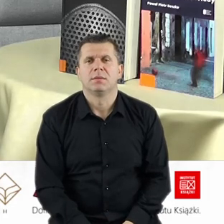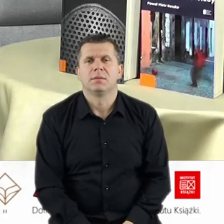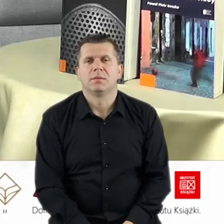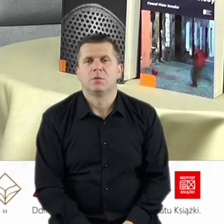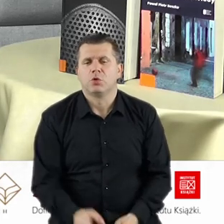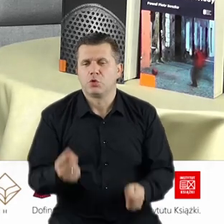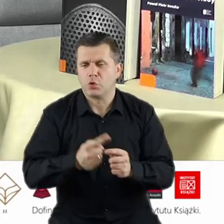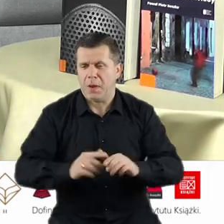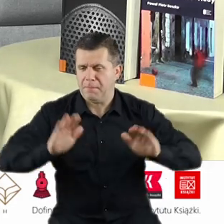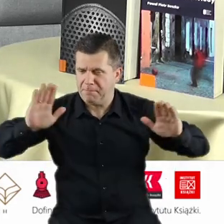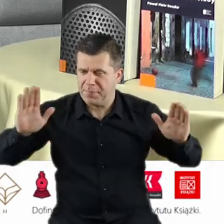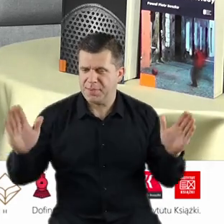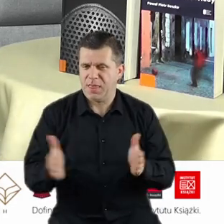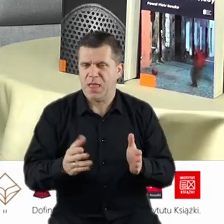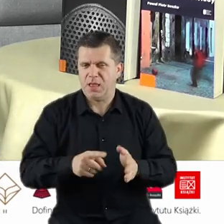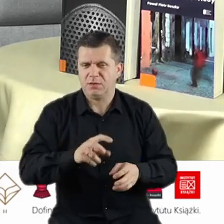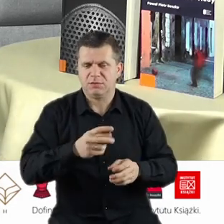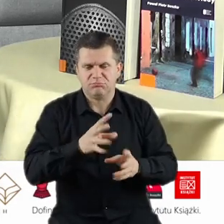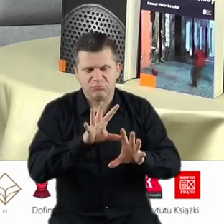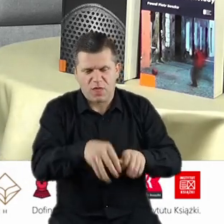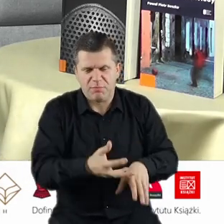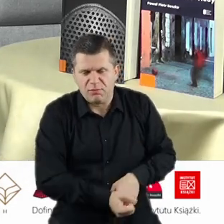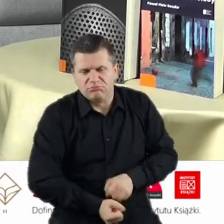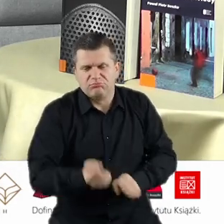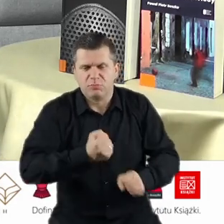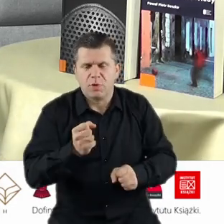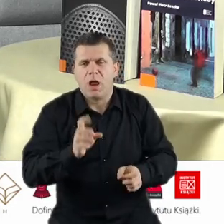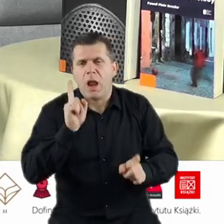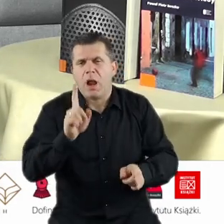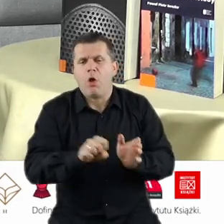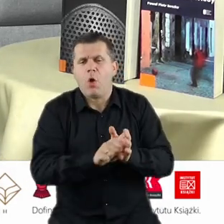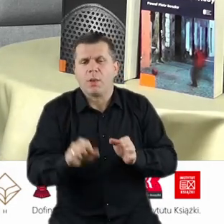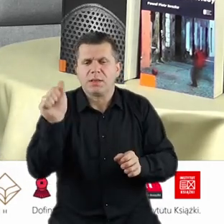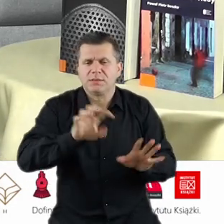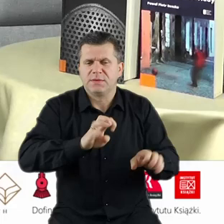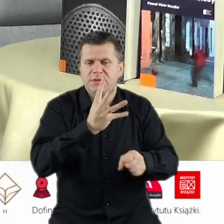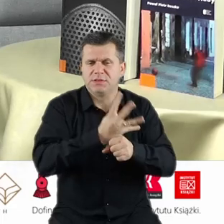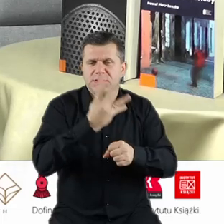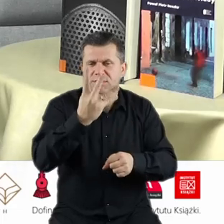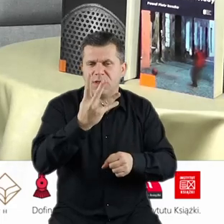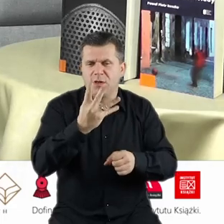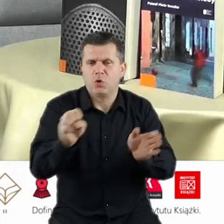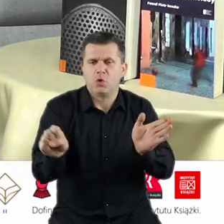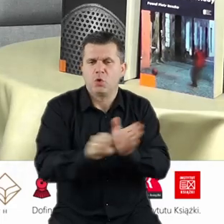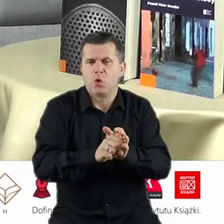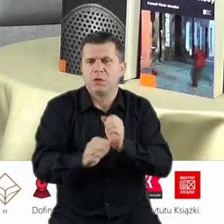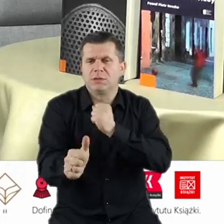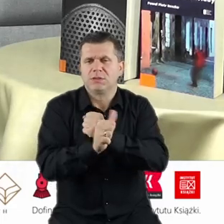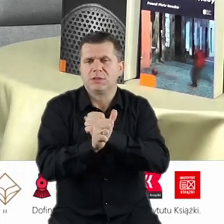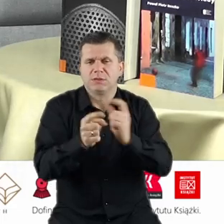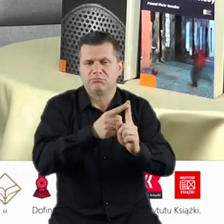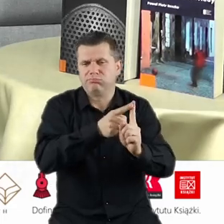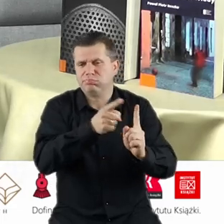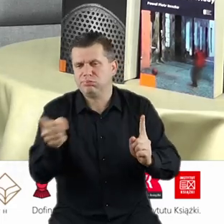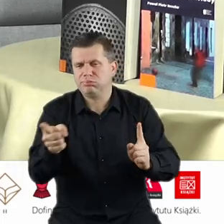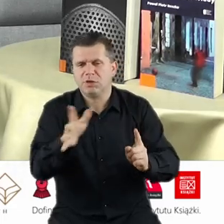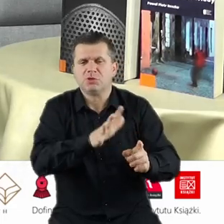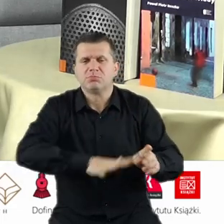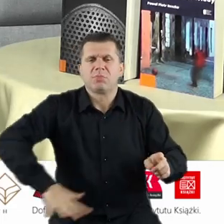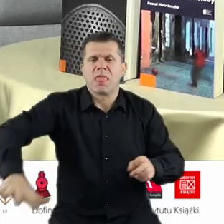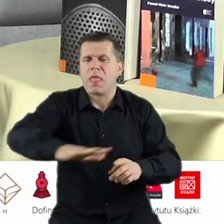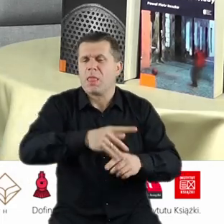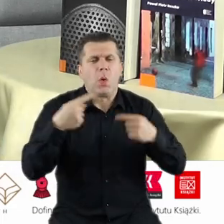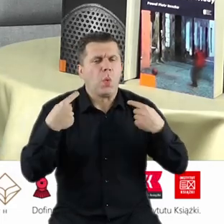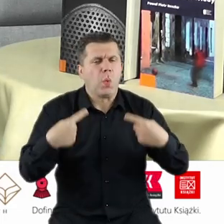I to zahamowało ten proceder, no ale jednak od 44 do 60 roku te tereny